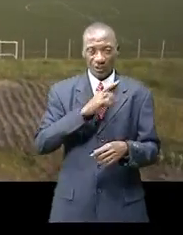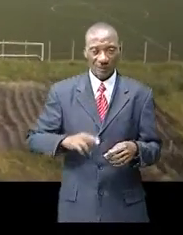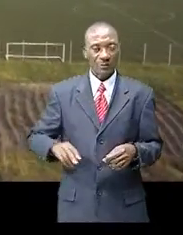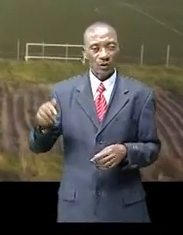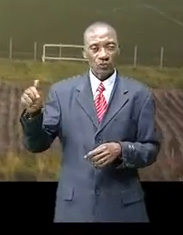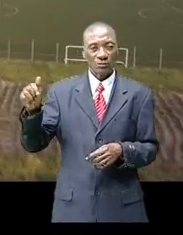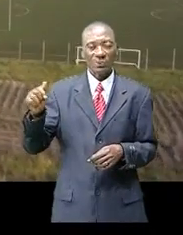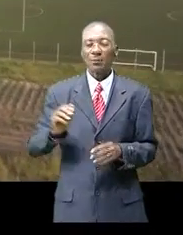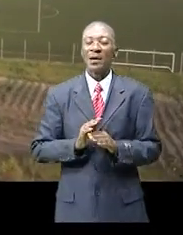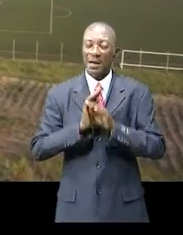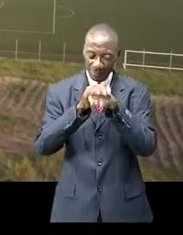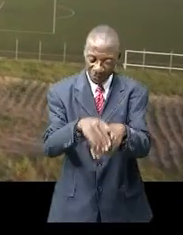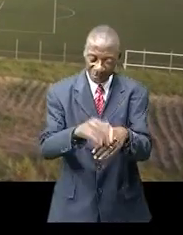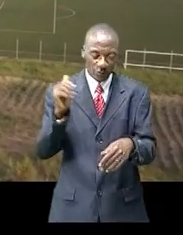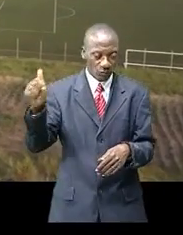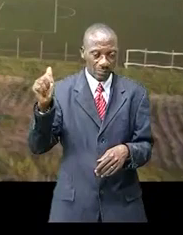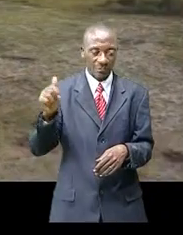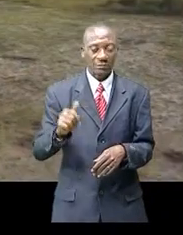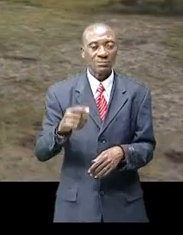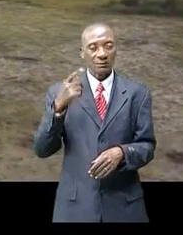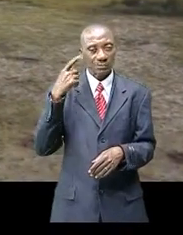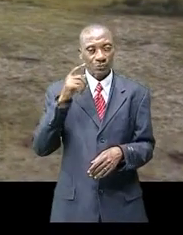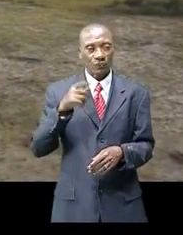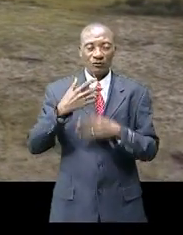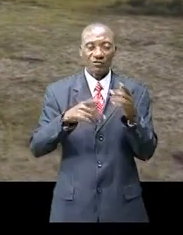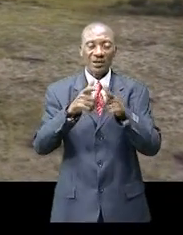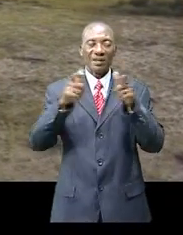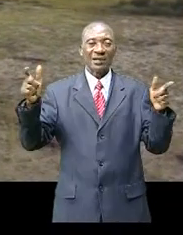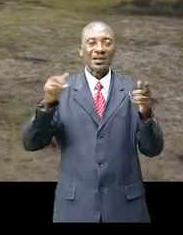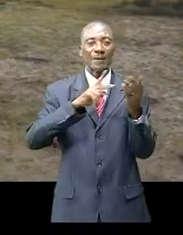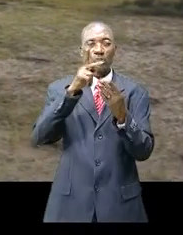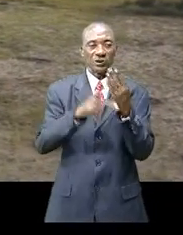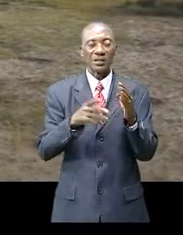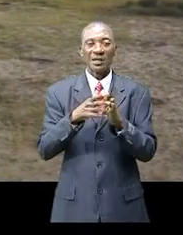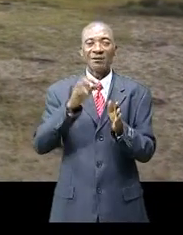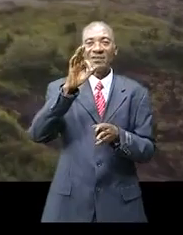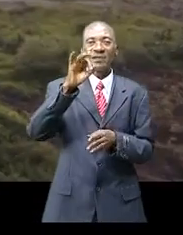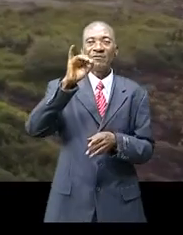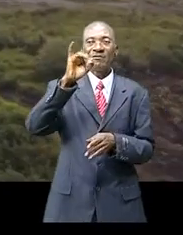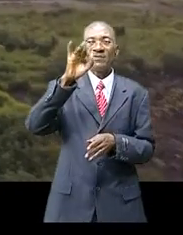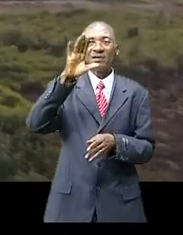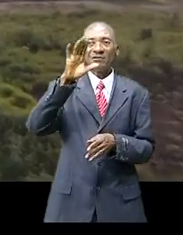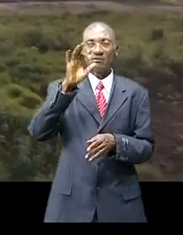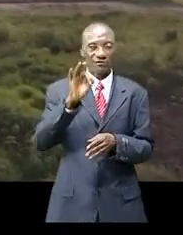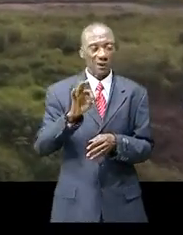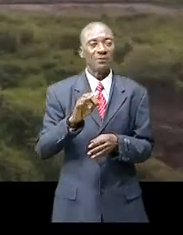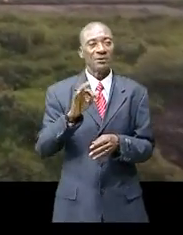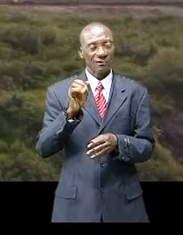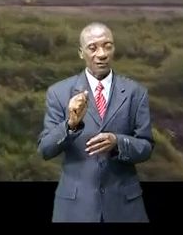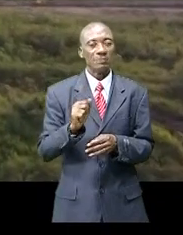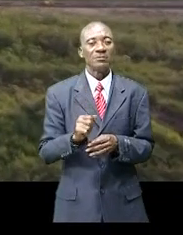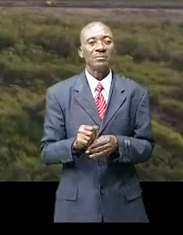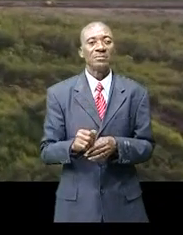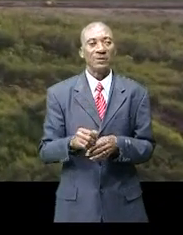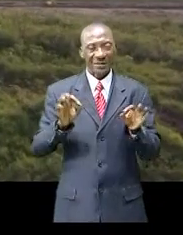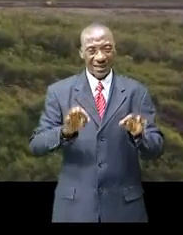de s'impliquer personnellement pour la réalisation d'un grand projet par la FIFA dans la concession attribuée par son prédécesseur à la